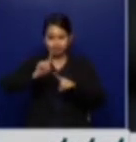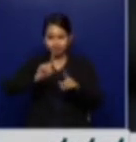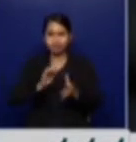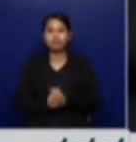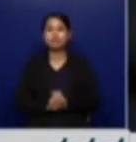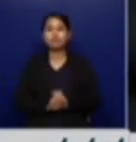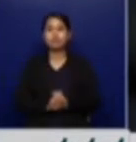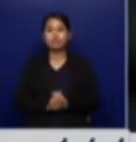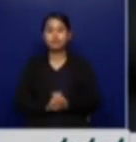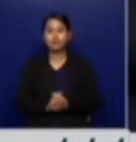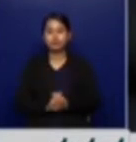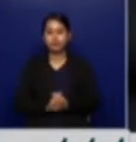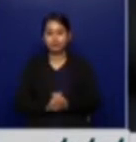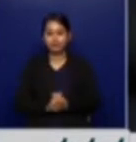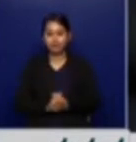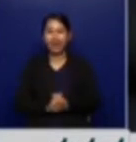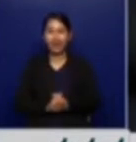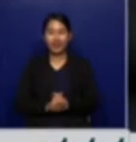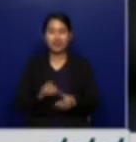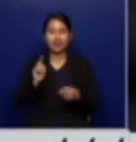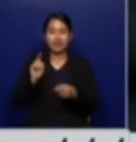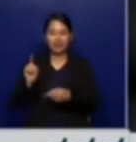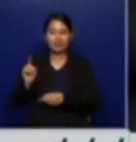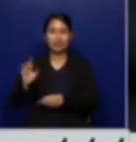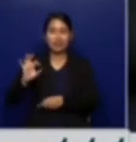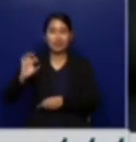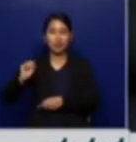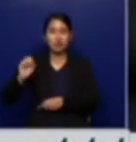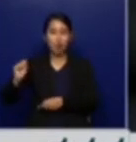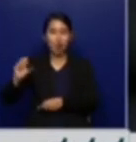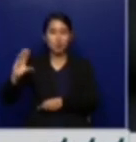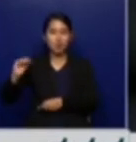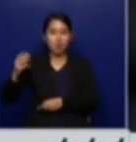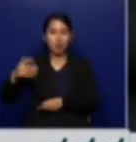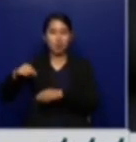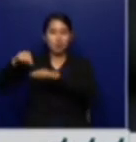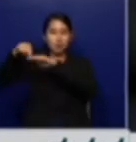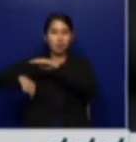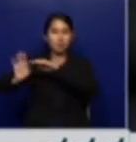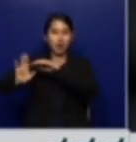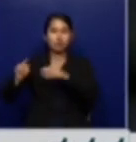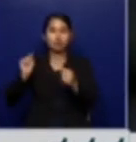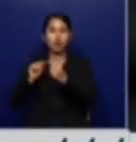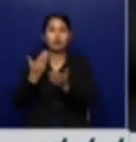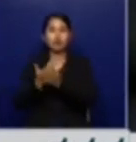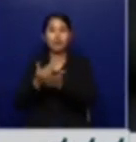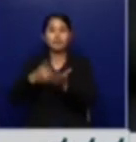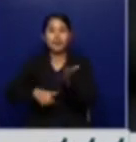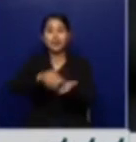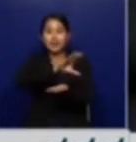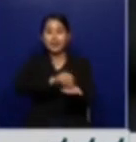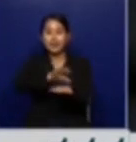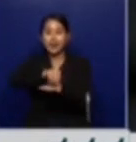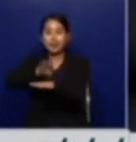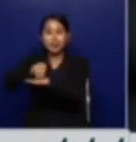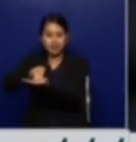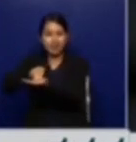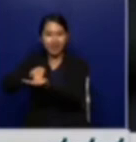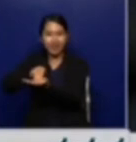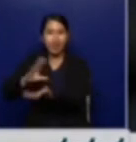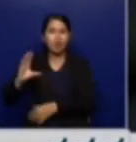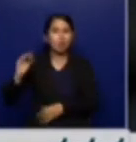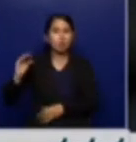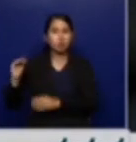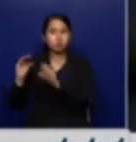1คือเหตุผลที่เพื่อนสมาชิกพูดไปแล้วจะผมจะไม่ลงรายละเอียดมากคือการจัดเก็บรายได้สมาชิกพูดเยอะมาก